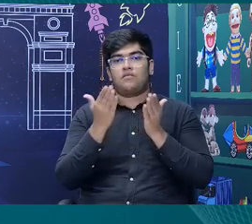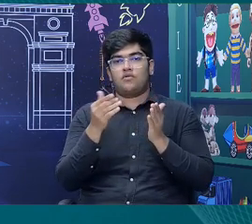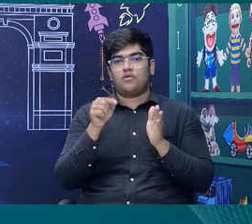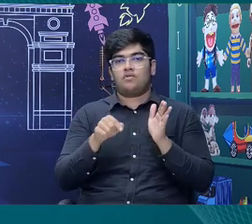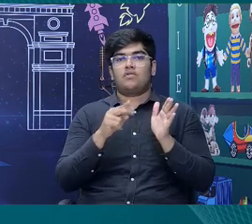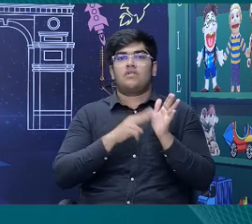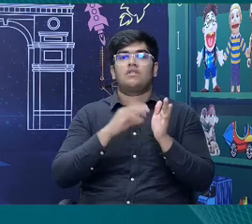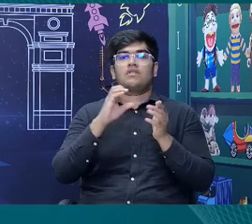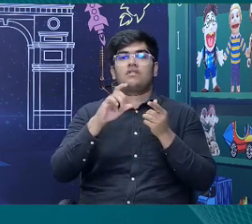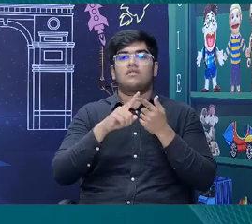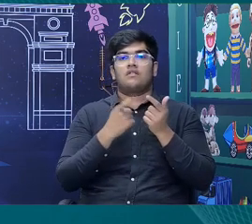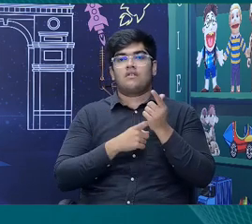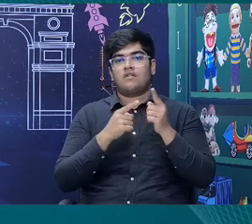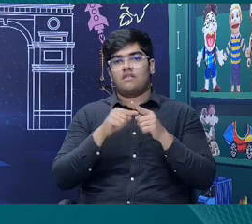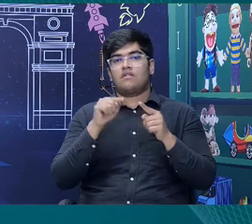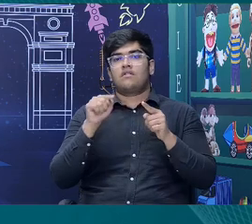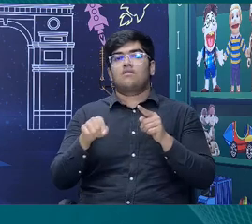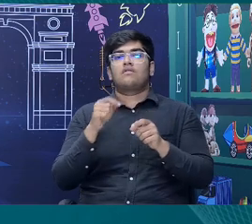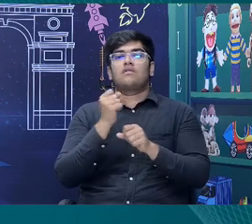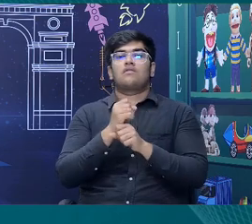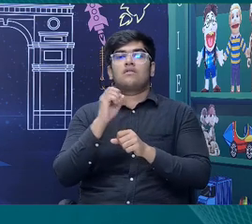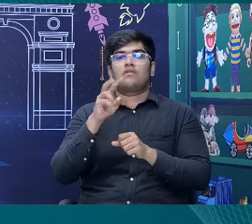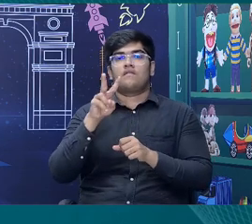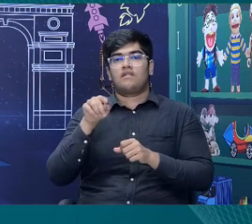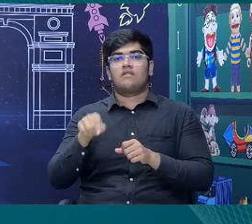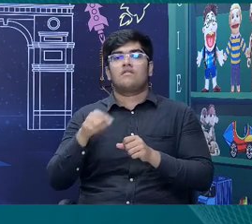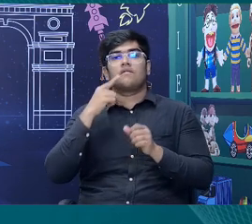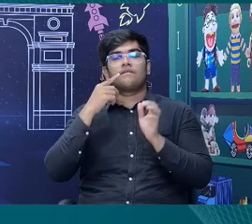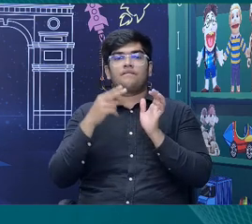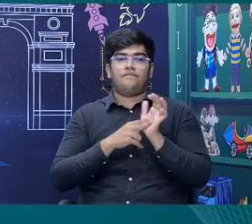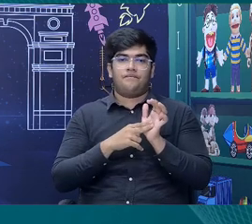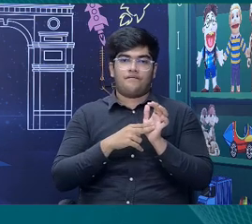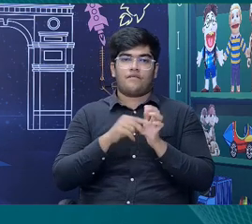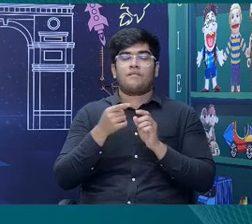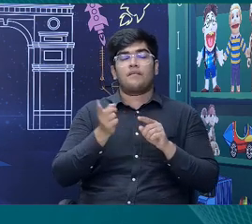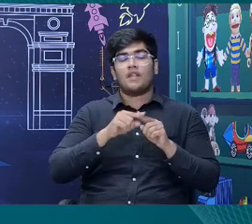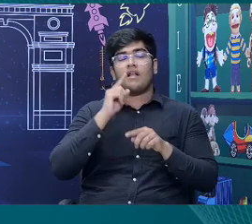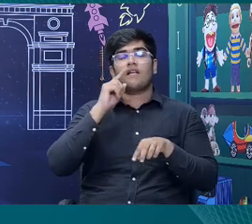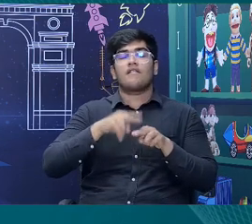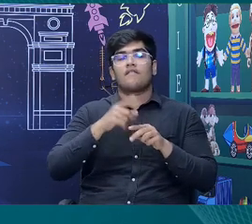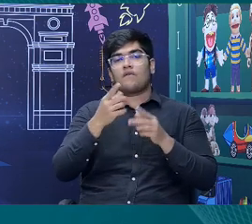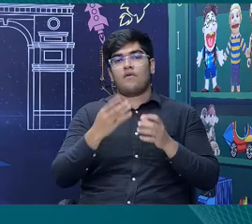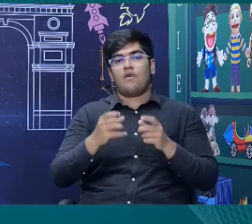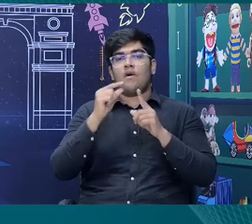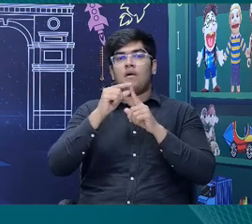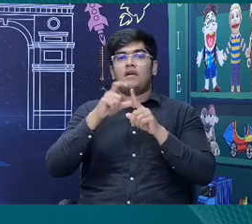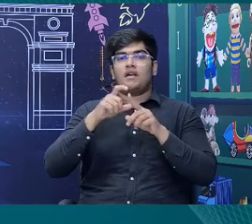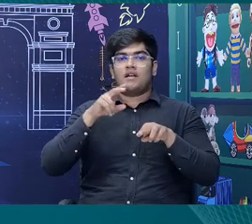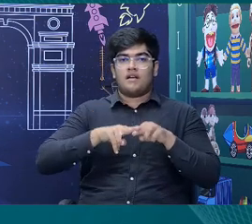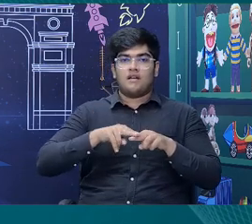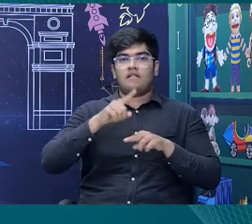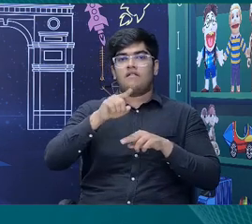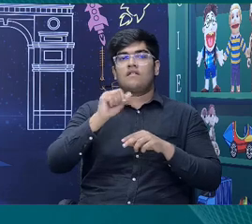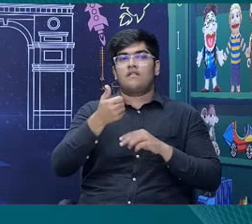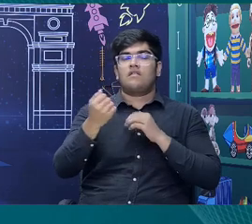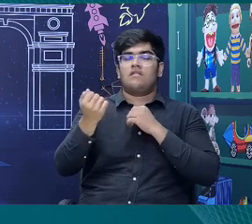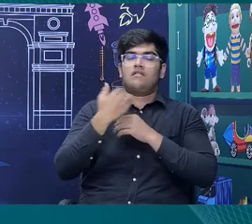jov.in एंड इफ यू वांट द पीडीएफ वर्जन ऑफ दीज बुक्स यू कैन विजिट वेबसाइट ई